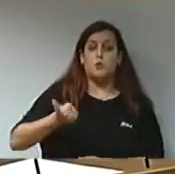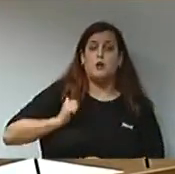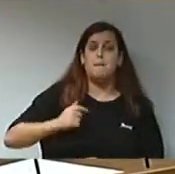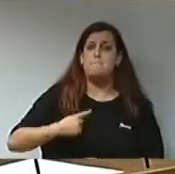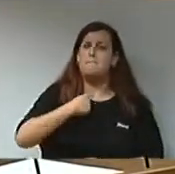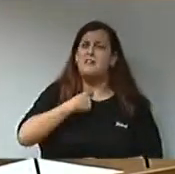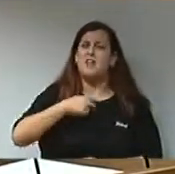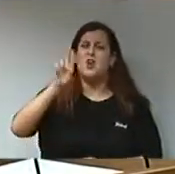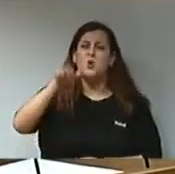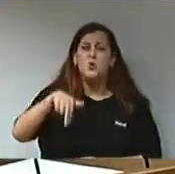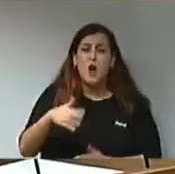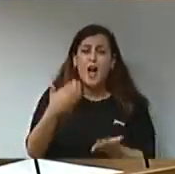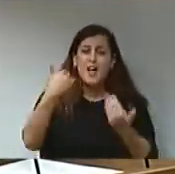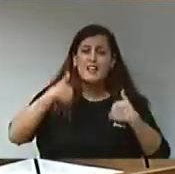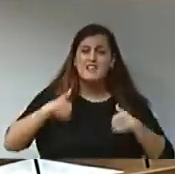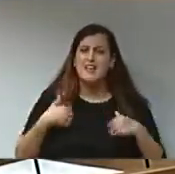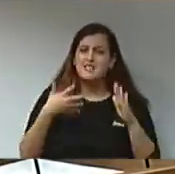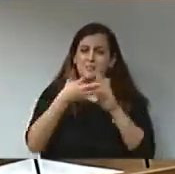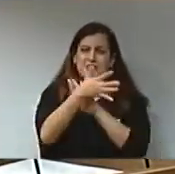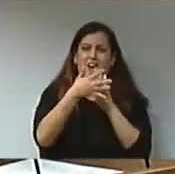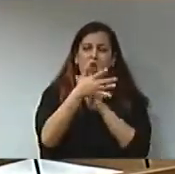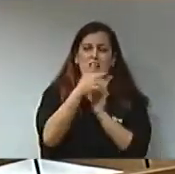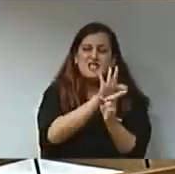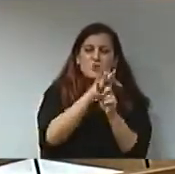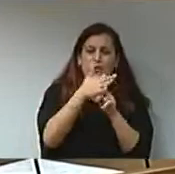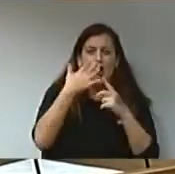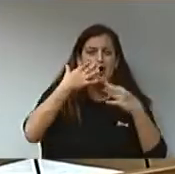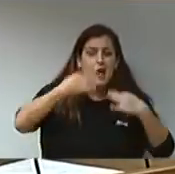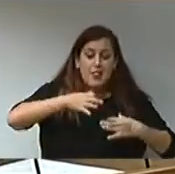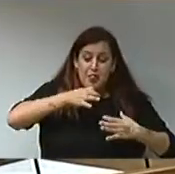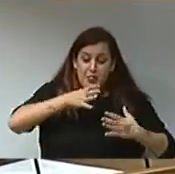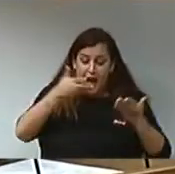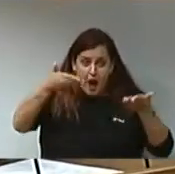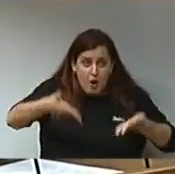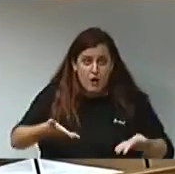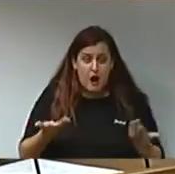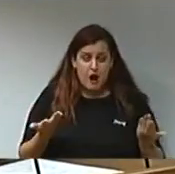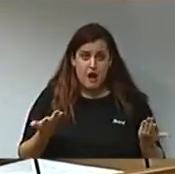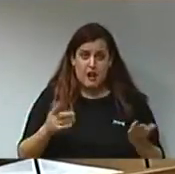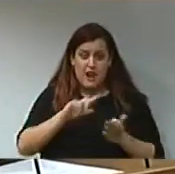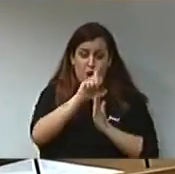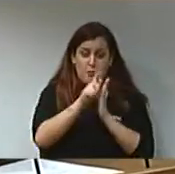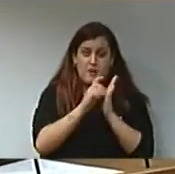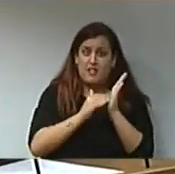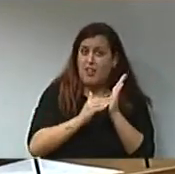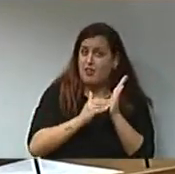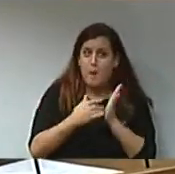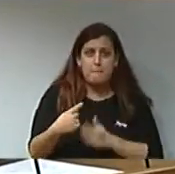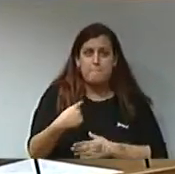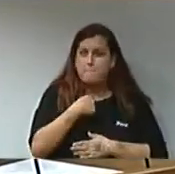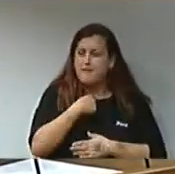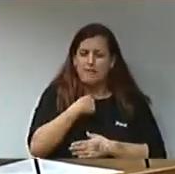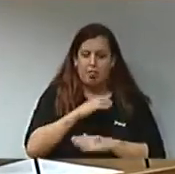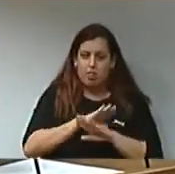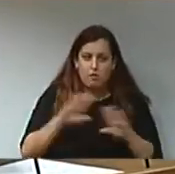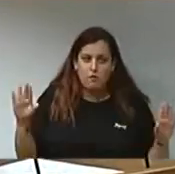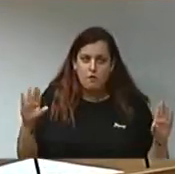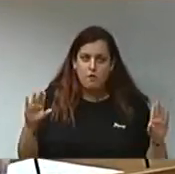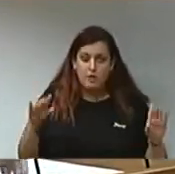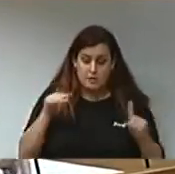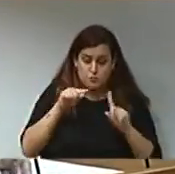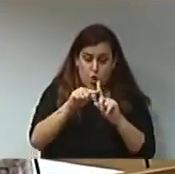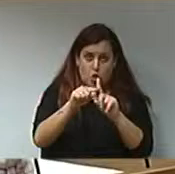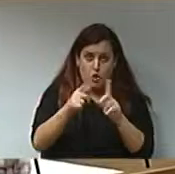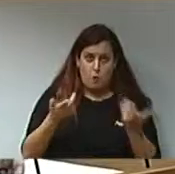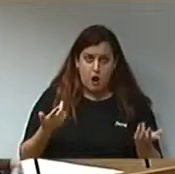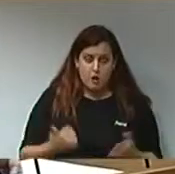Doncs jo li he explicat les oportunitats reals que ara, no en el futur, ara la comunitat valenciana no està perdent ja. Ahí hem de persistir.